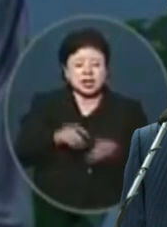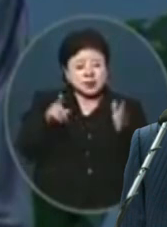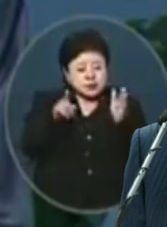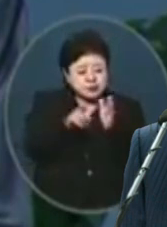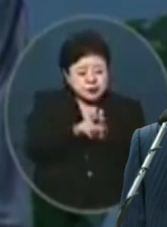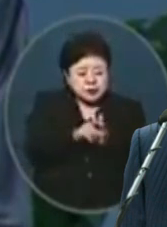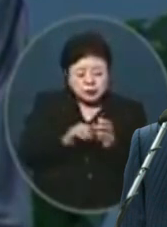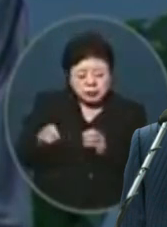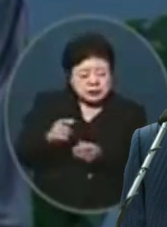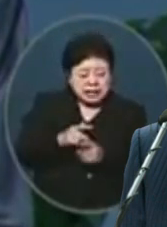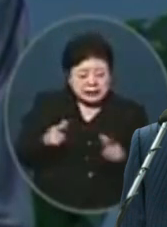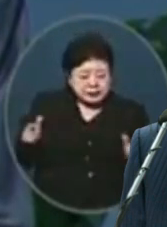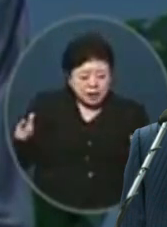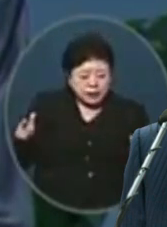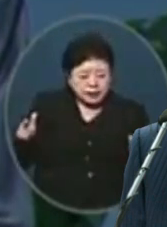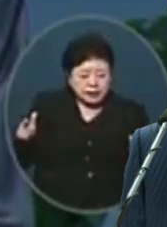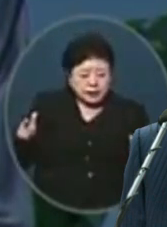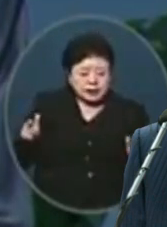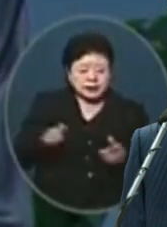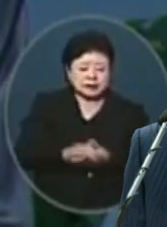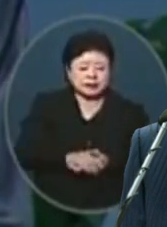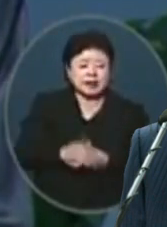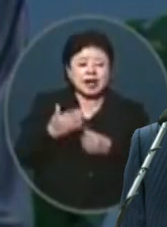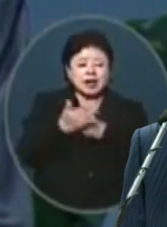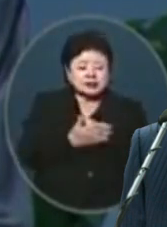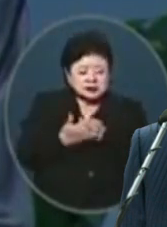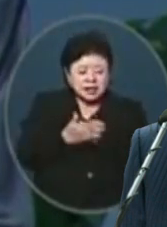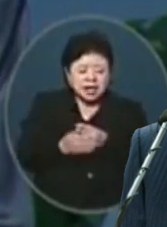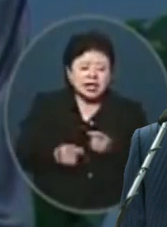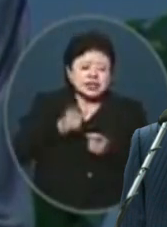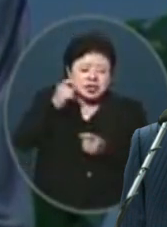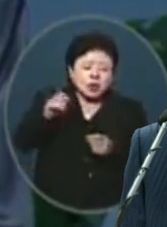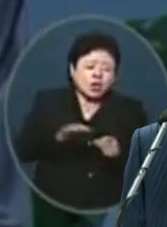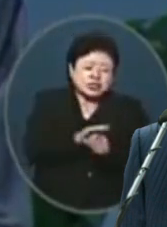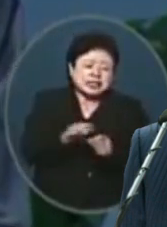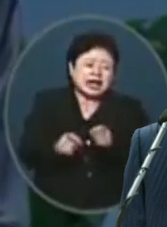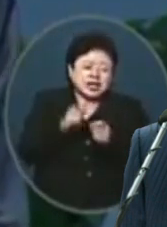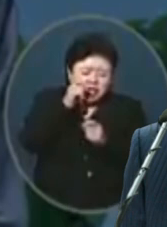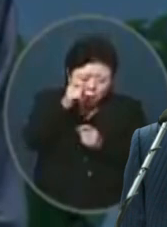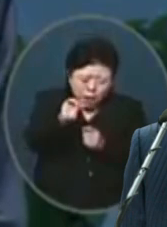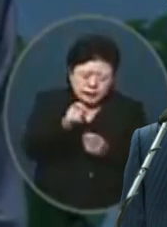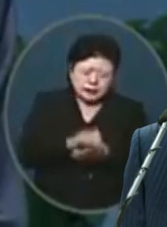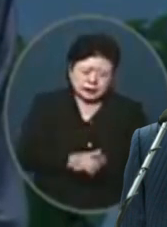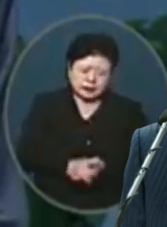믿음을 버리지 않은 이상 은혜도 영원하고 사랑도 영원하고